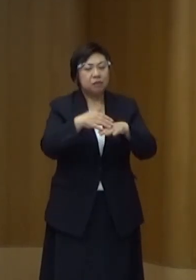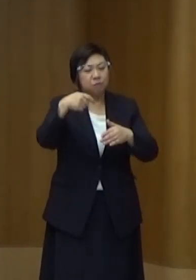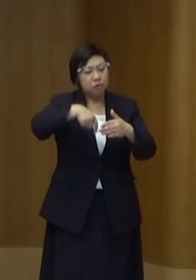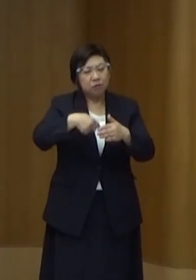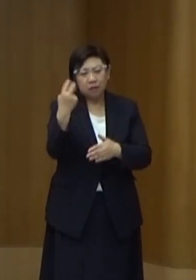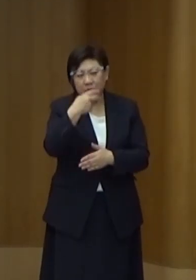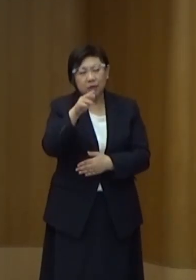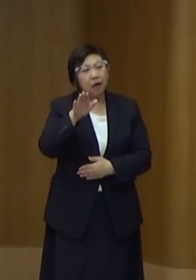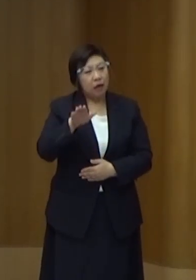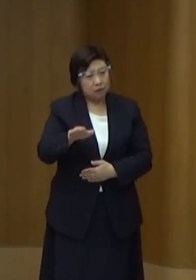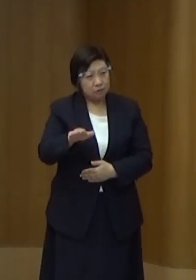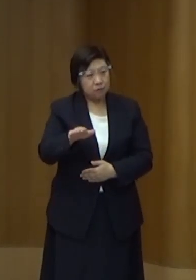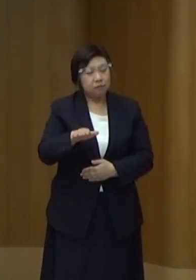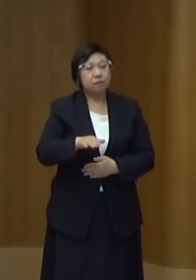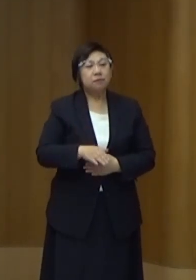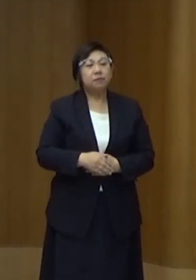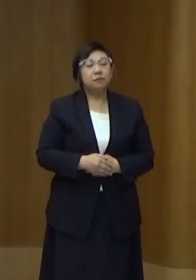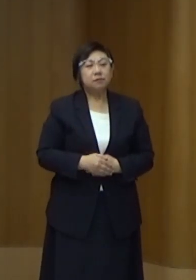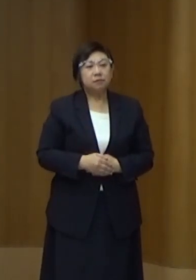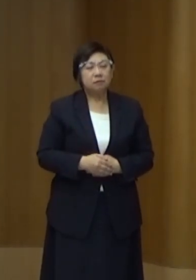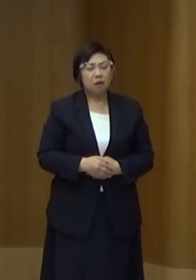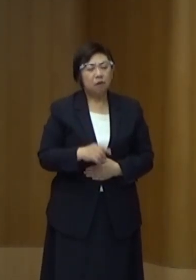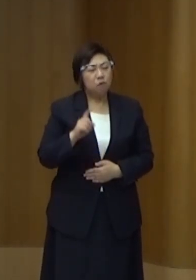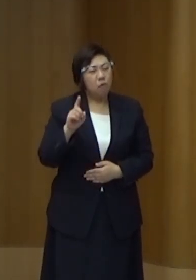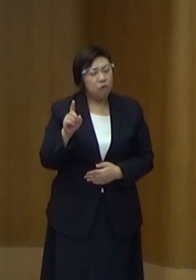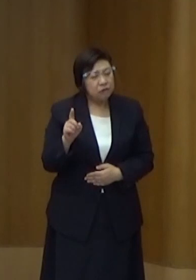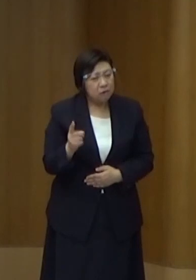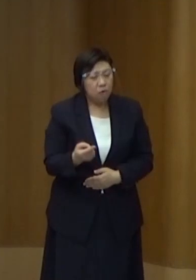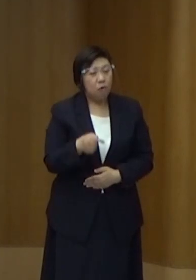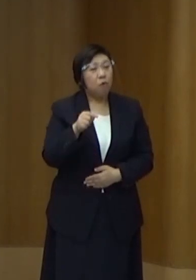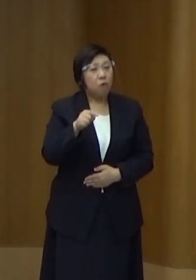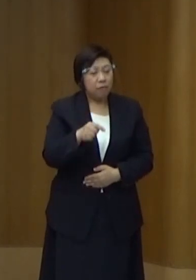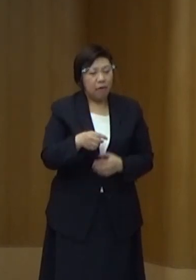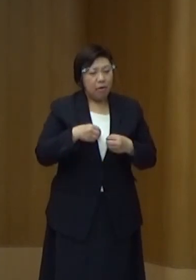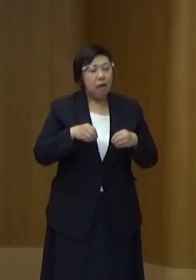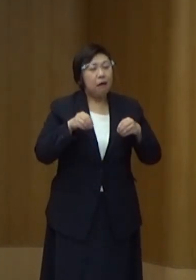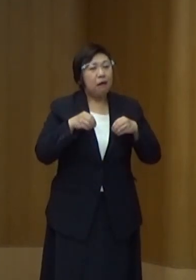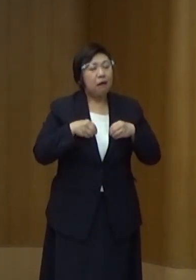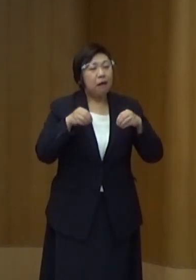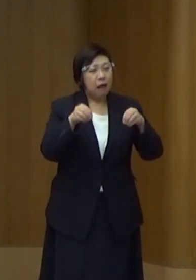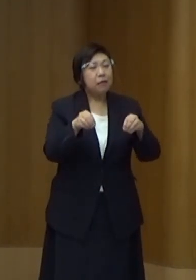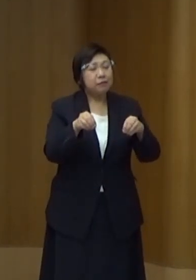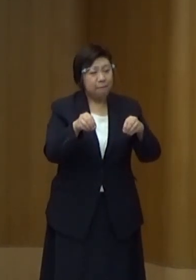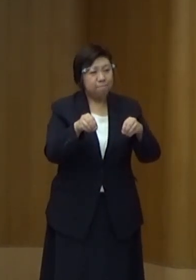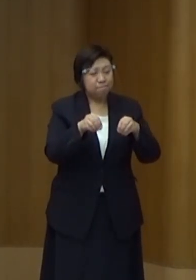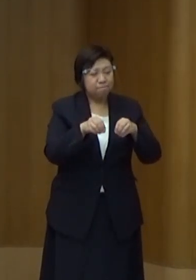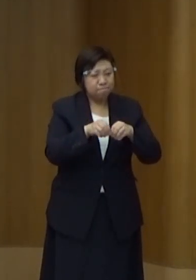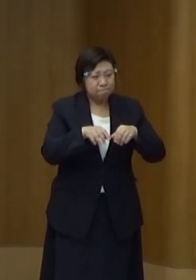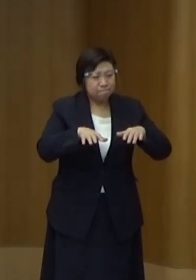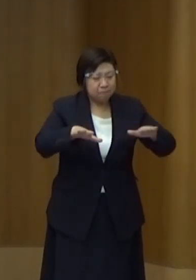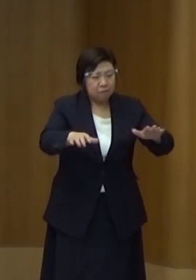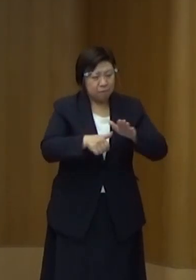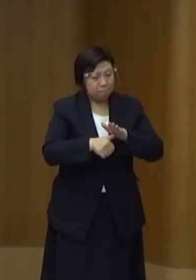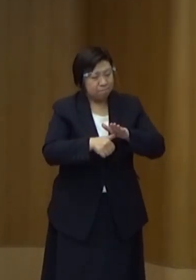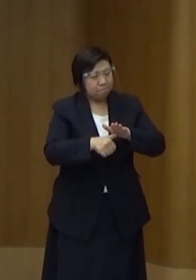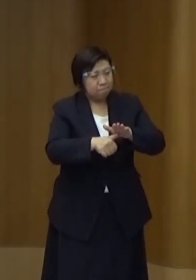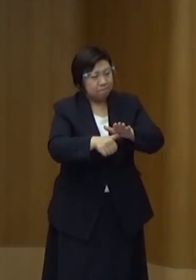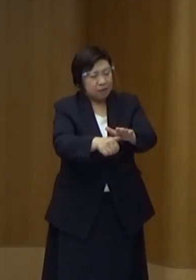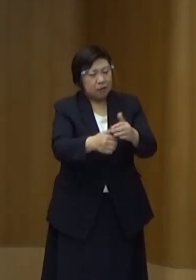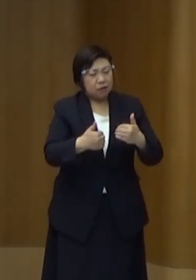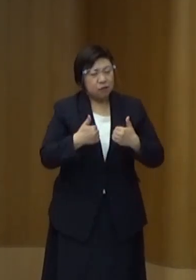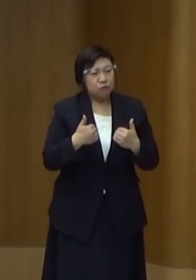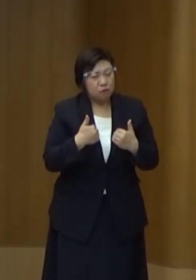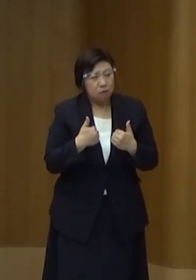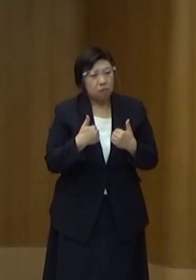況もありまして、どうしてもここでしっかりと感染、札幌のですね、拡大を抑制をしていかなければなら